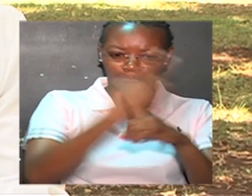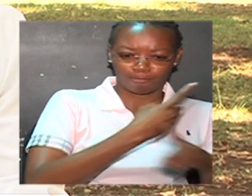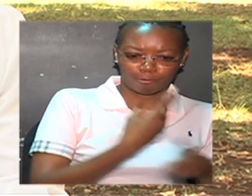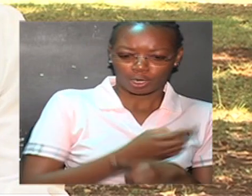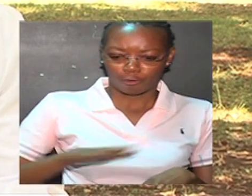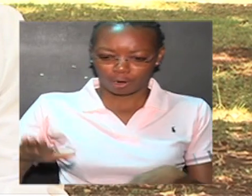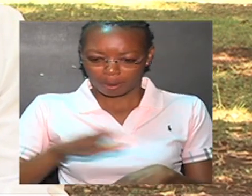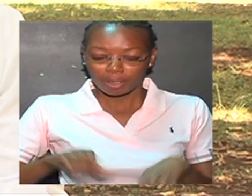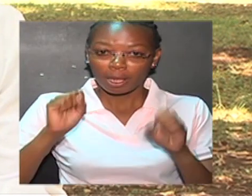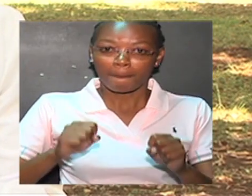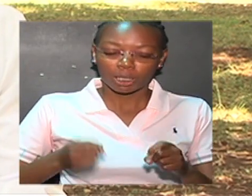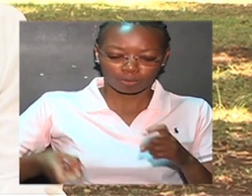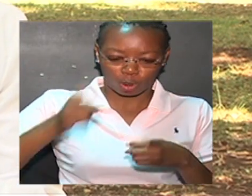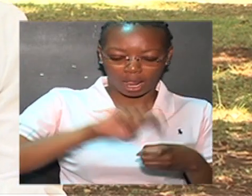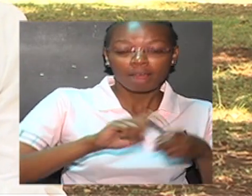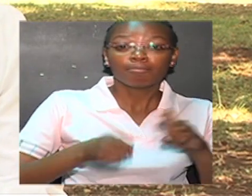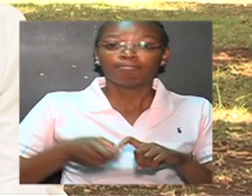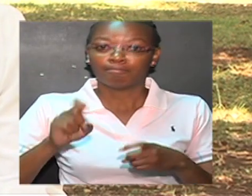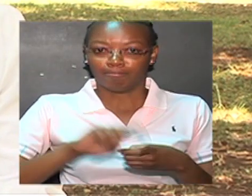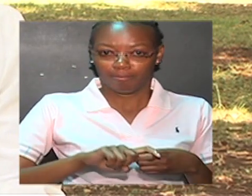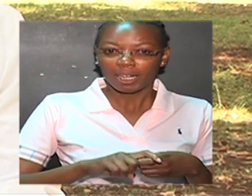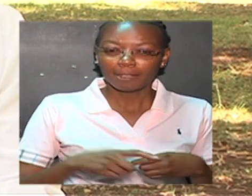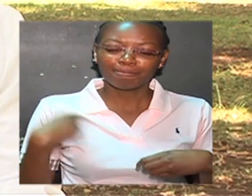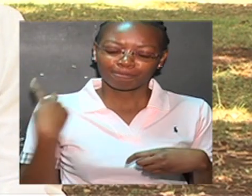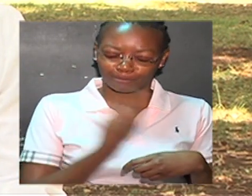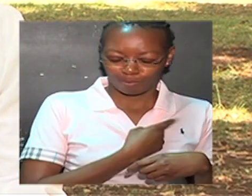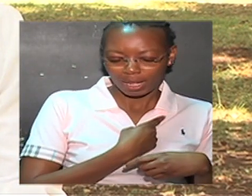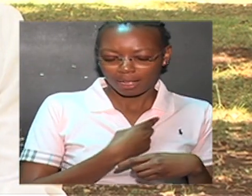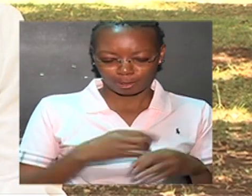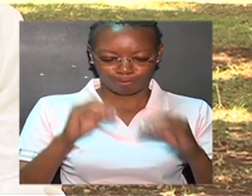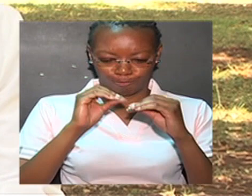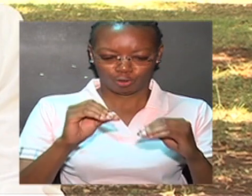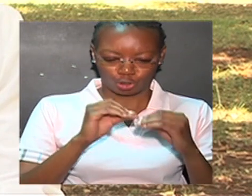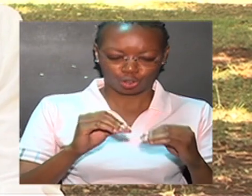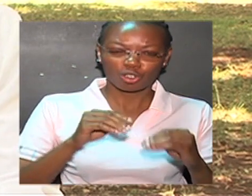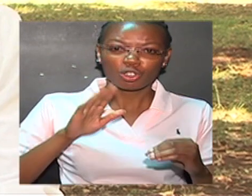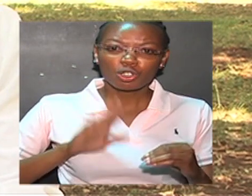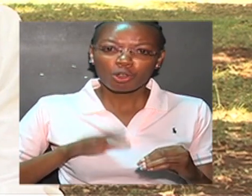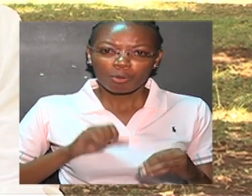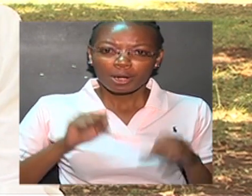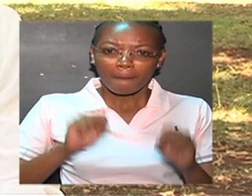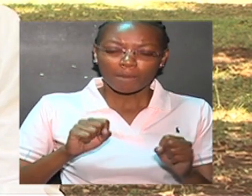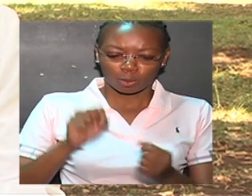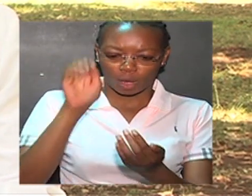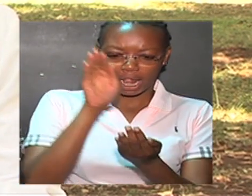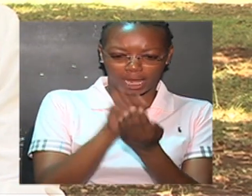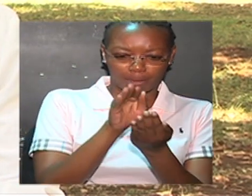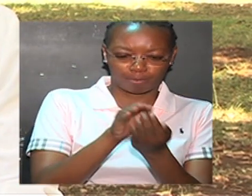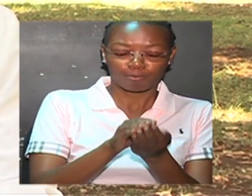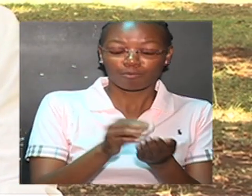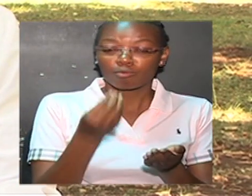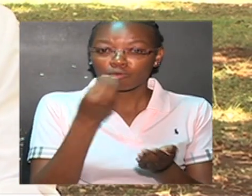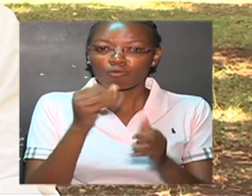huwa tunafunza vile kuhifadhi vyakula, vile tunaweza tengeneza new products